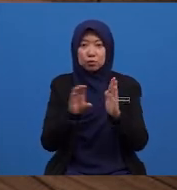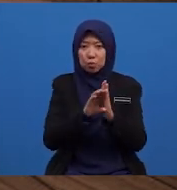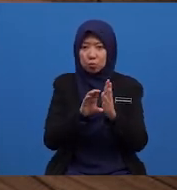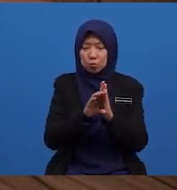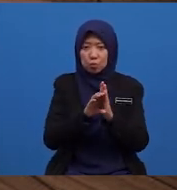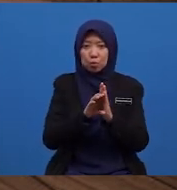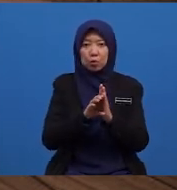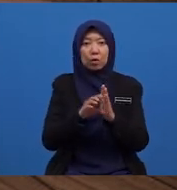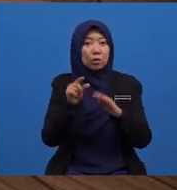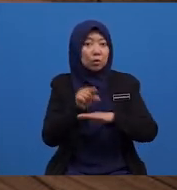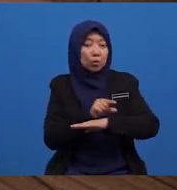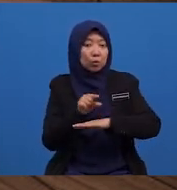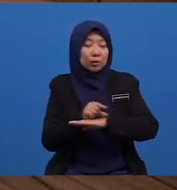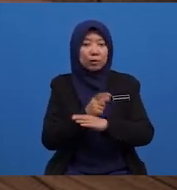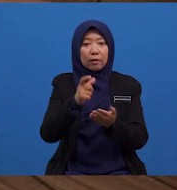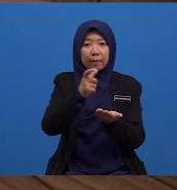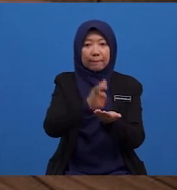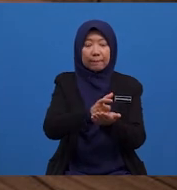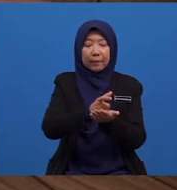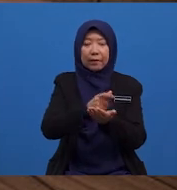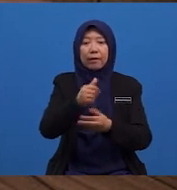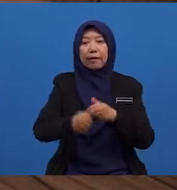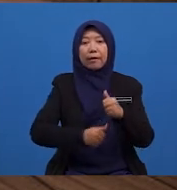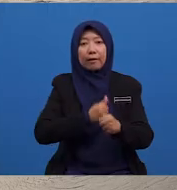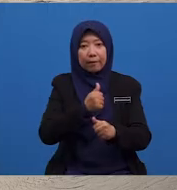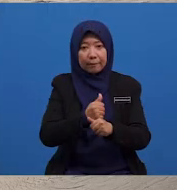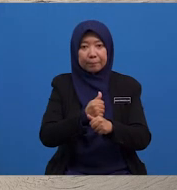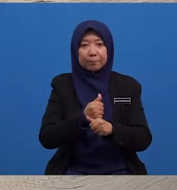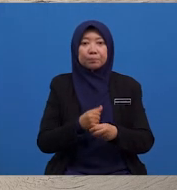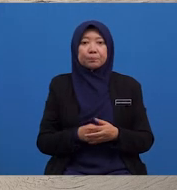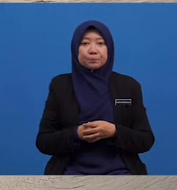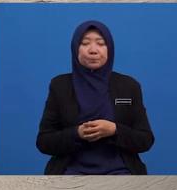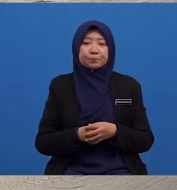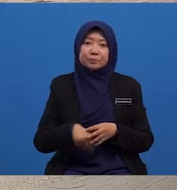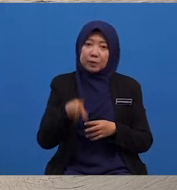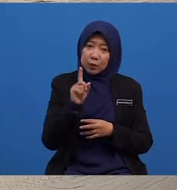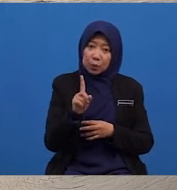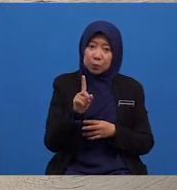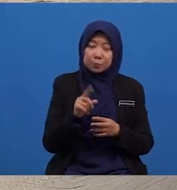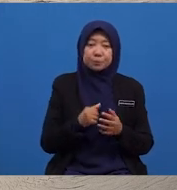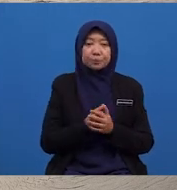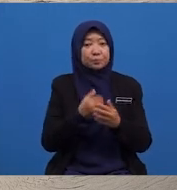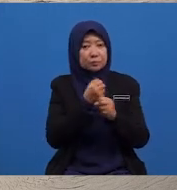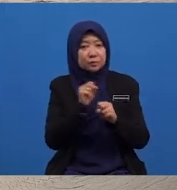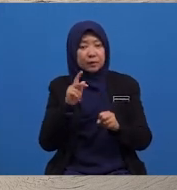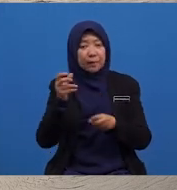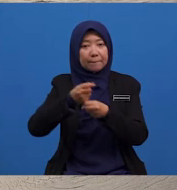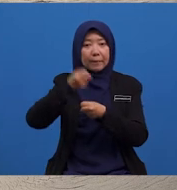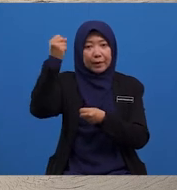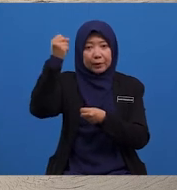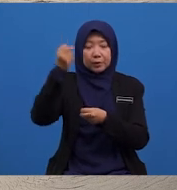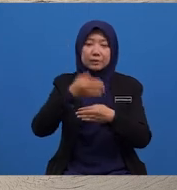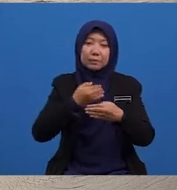peribahasa yang menggunakan perlambangan alam sekitar ialah 1. Sediakan payung sebelum